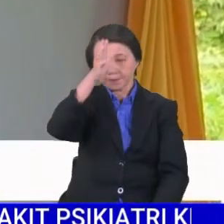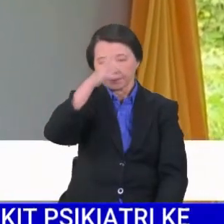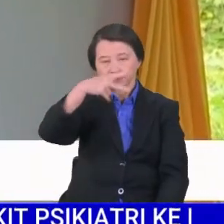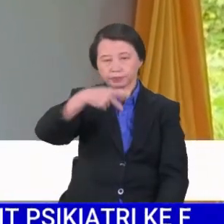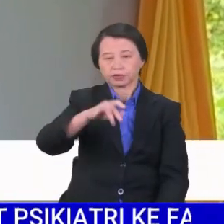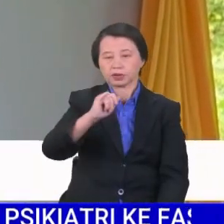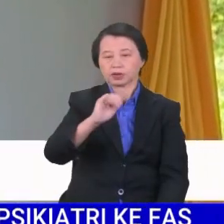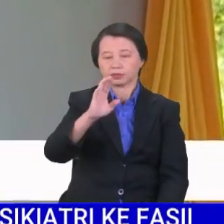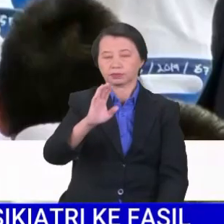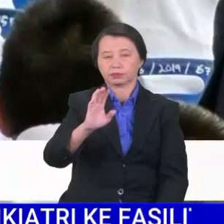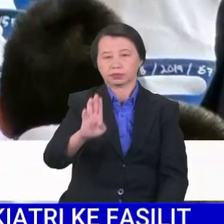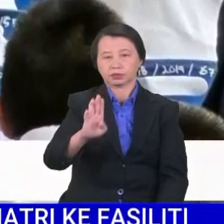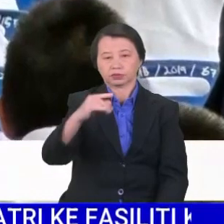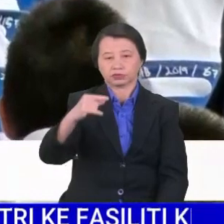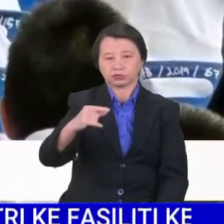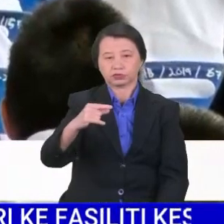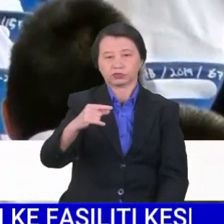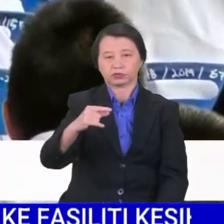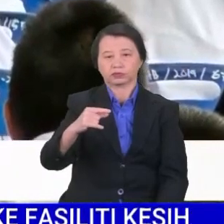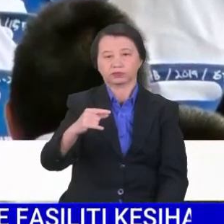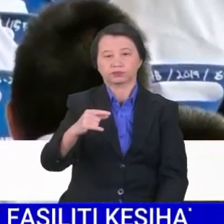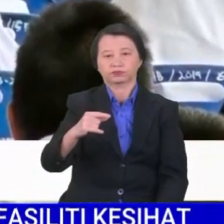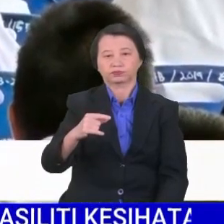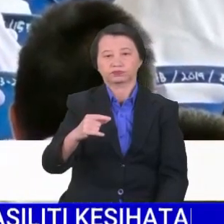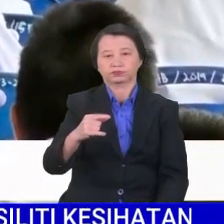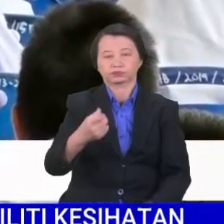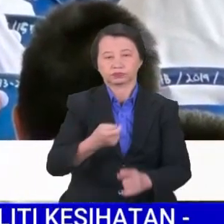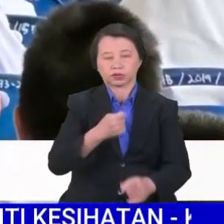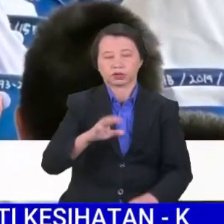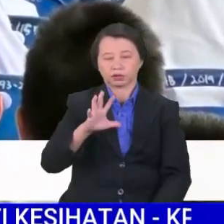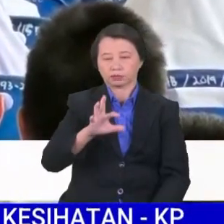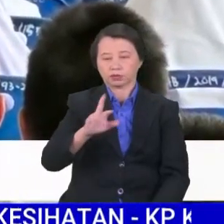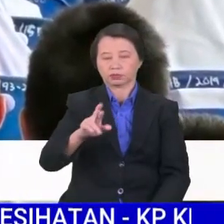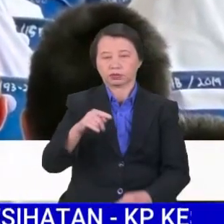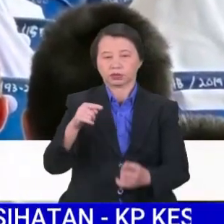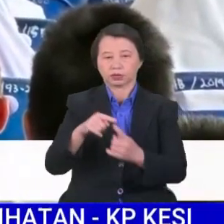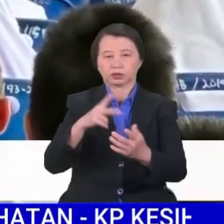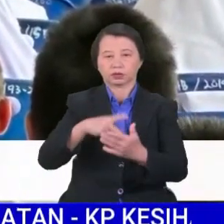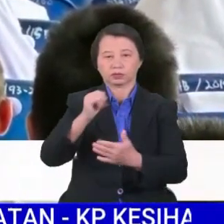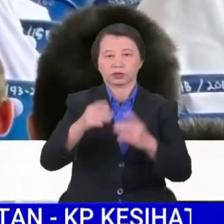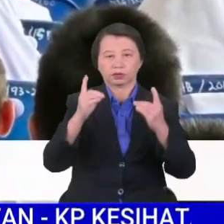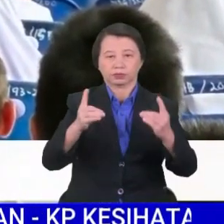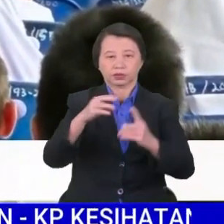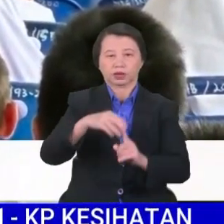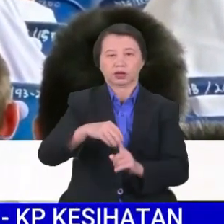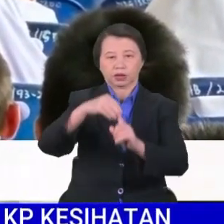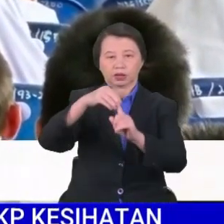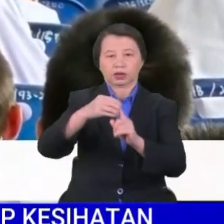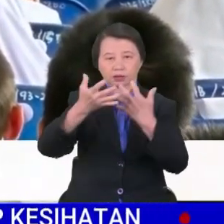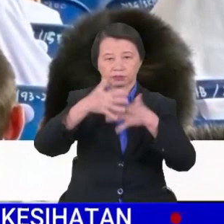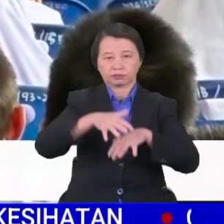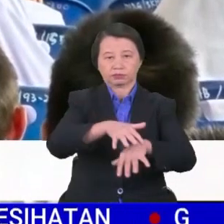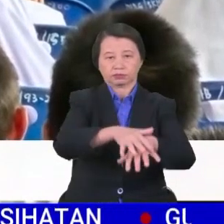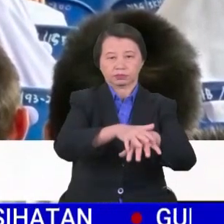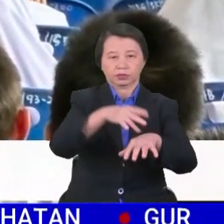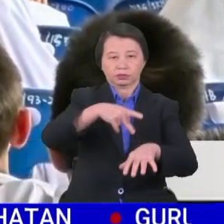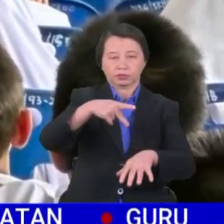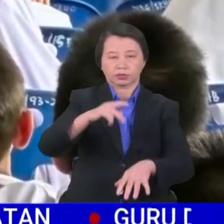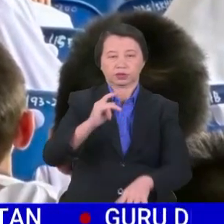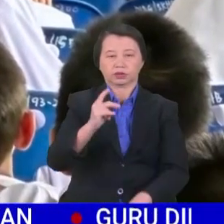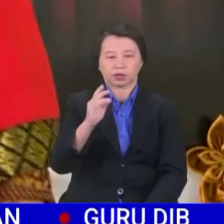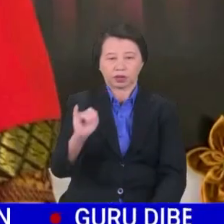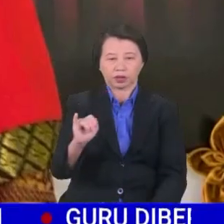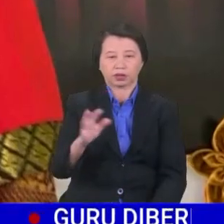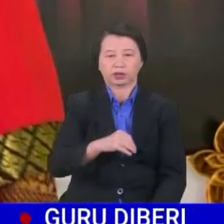dan guru Piai biji SK hijrah Padang dan 5000 Ringgit kepada program pendidikan hals integrasi PPKI